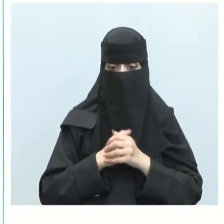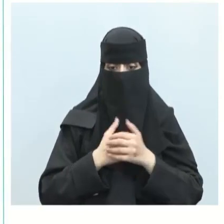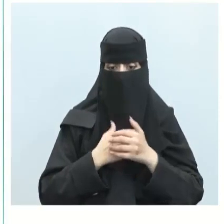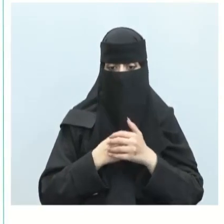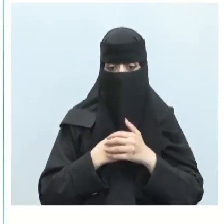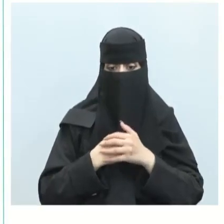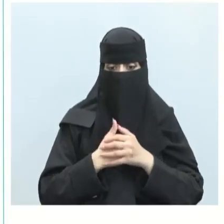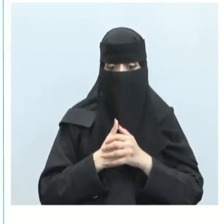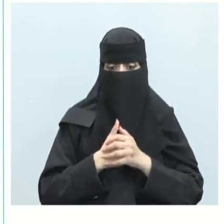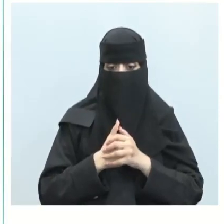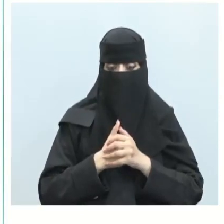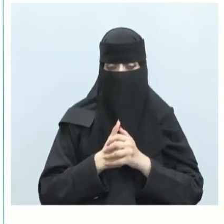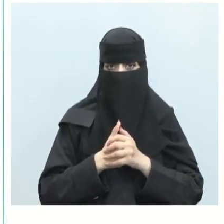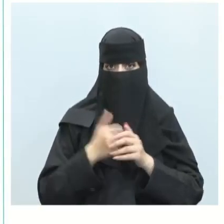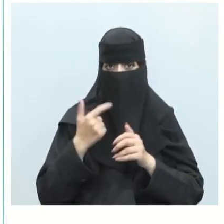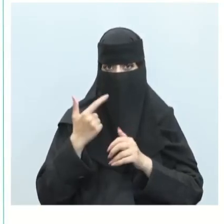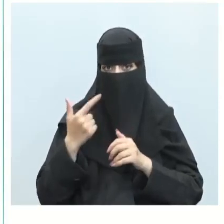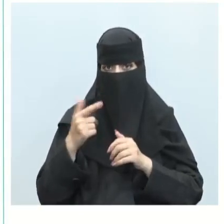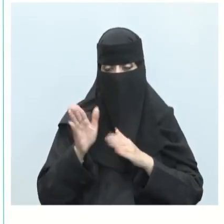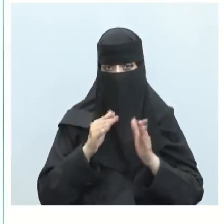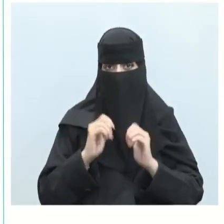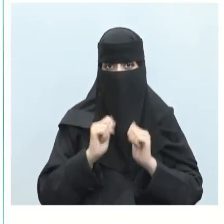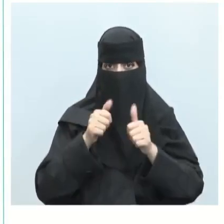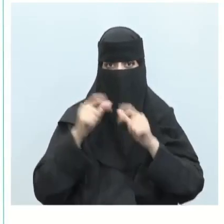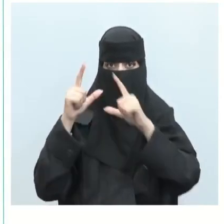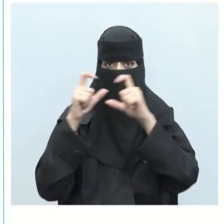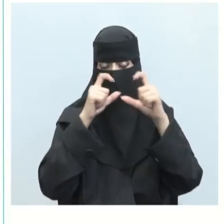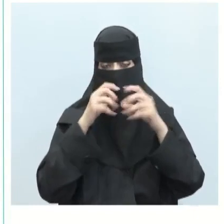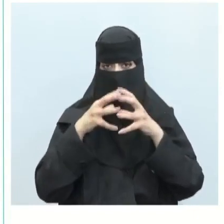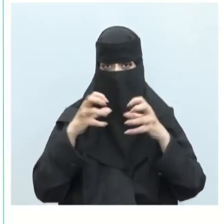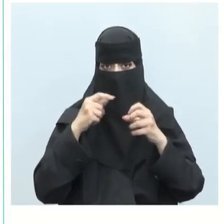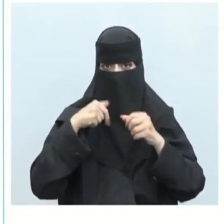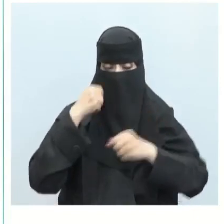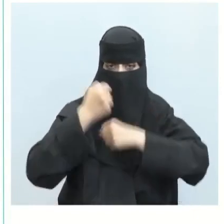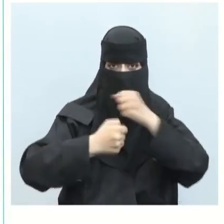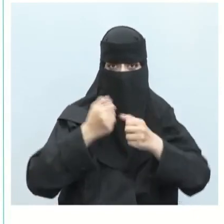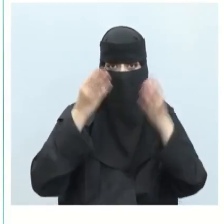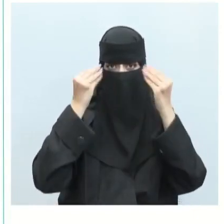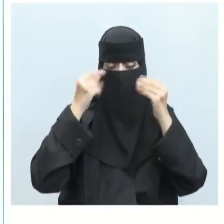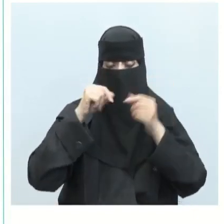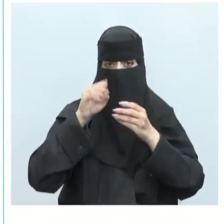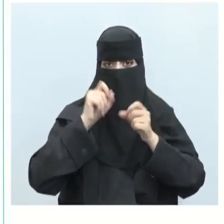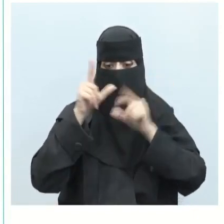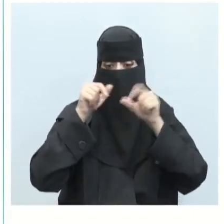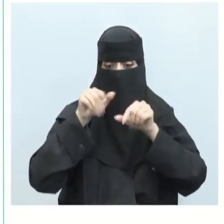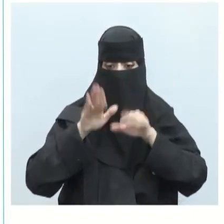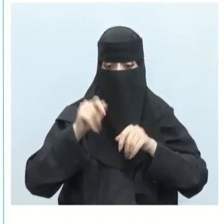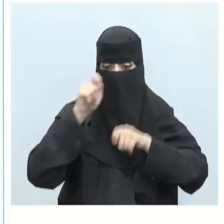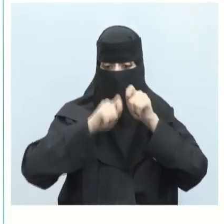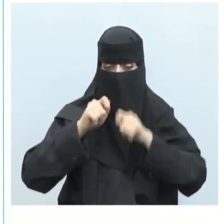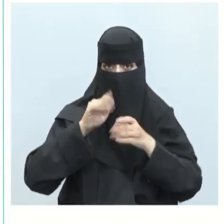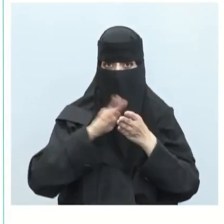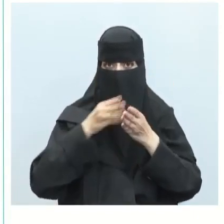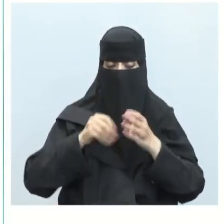به في السؤال السابع قم بالتقاط وتحليل حركه بيانات الشبكه المطلوب هنا استخدام